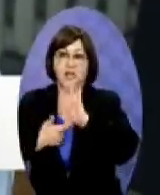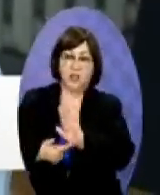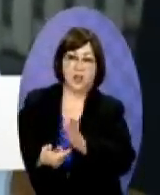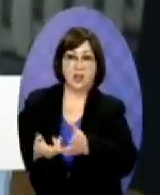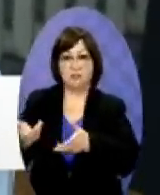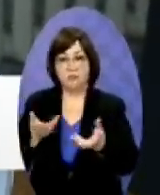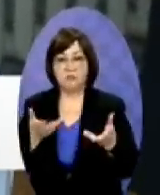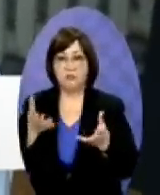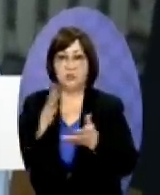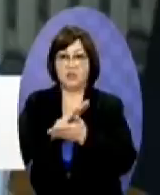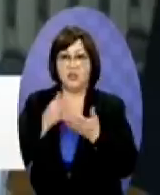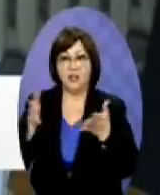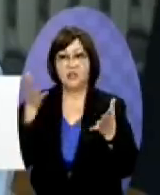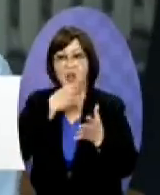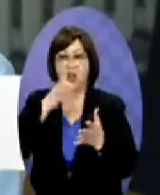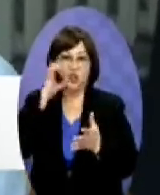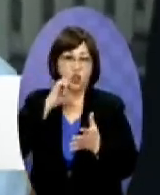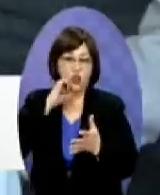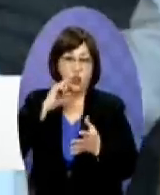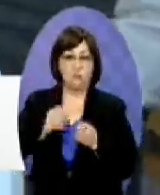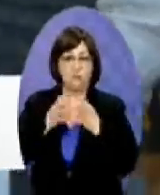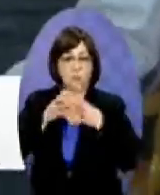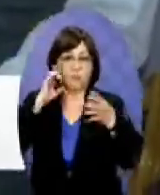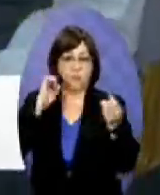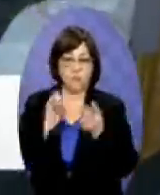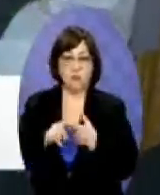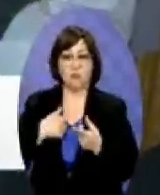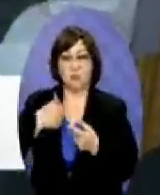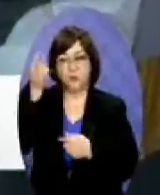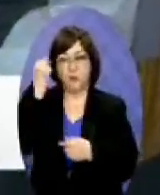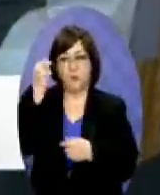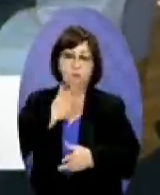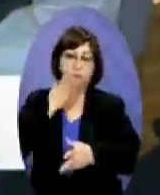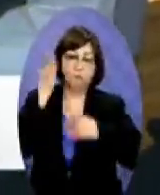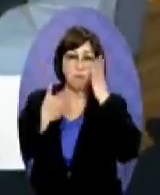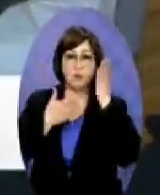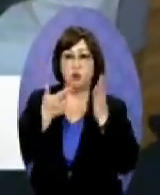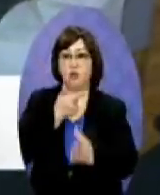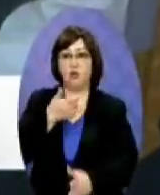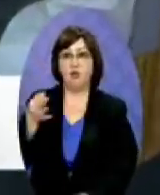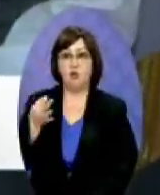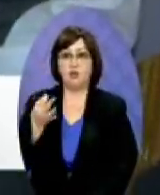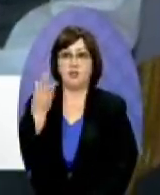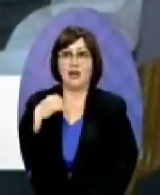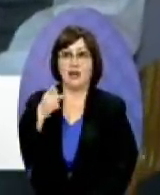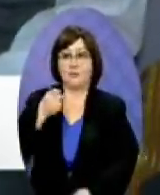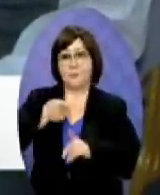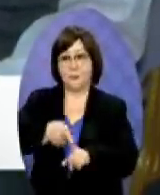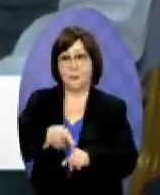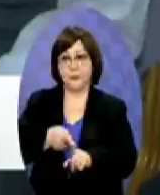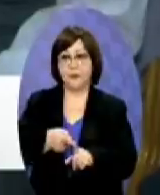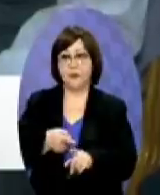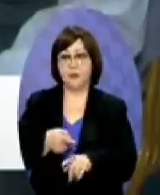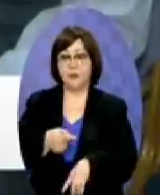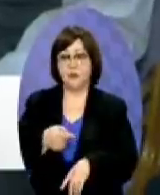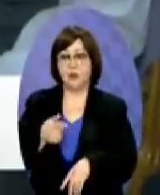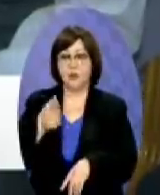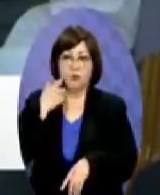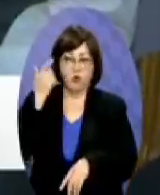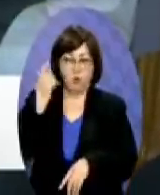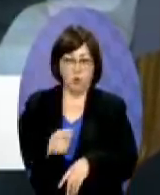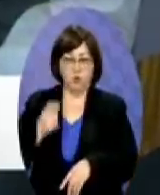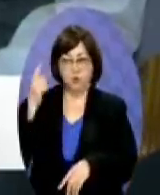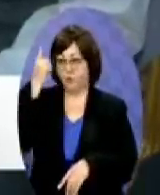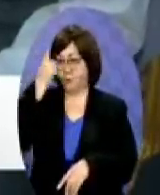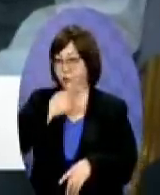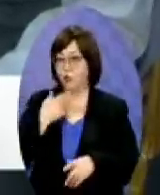илүү нээлттэй сонирхолтой болохоор сонгож орчихсон. Гоцлч нэгэн ангийн сурдаг. Энэ мэрэгчлэн одоо нэг үд хүмүүс одоо эмэгтэй хүний